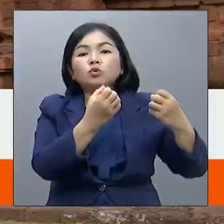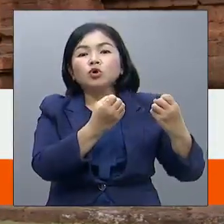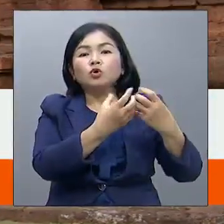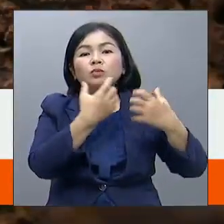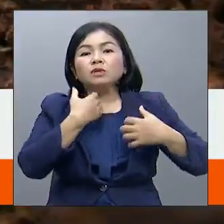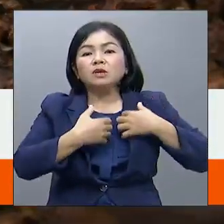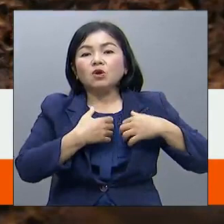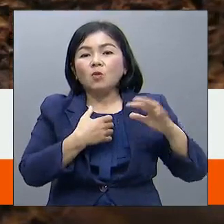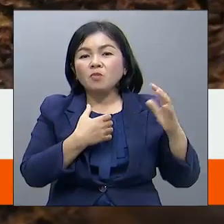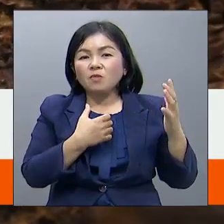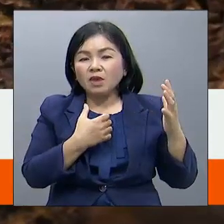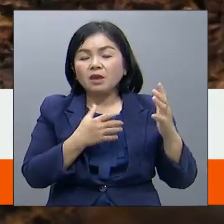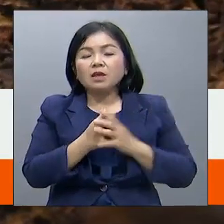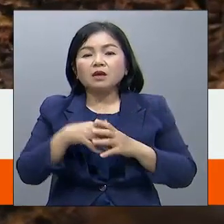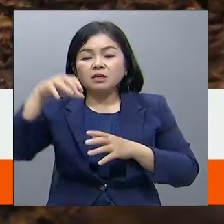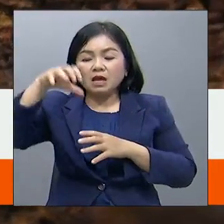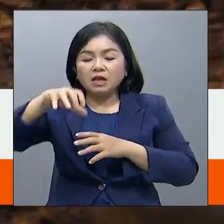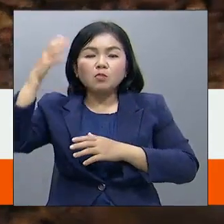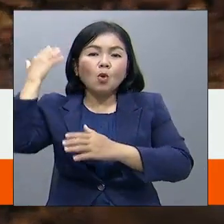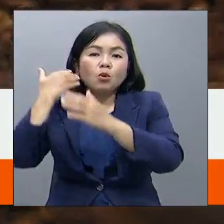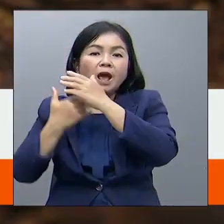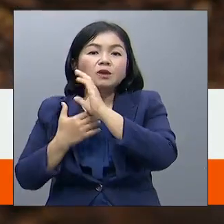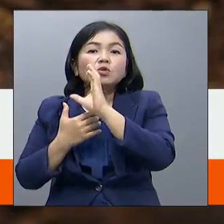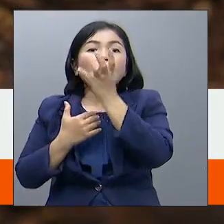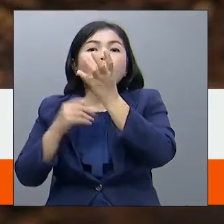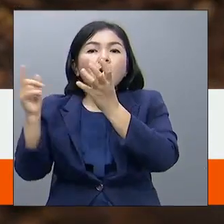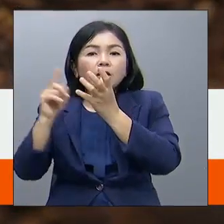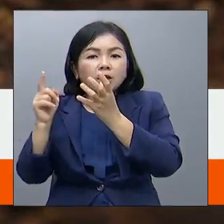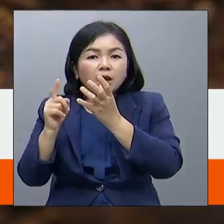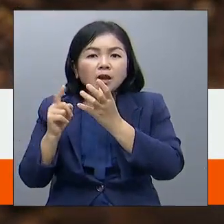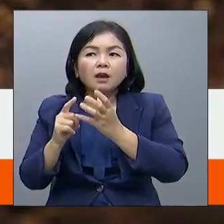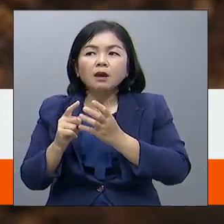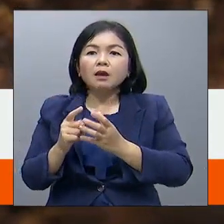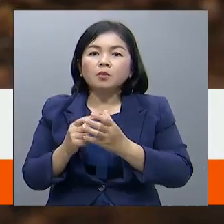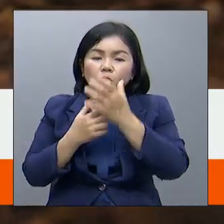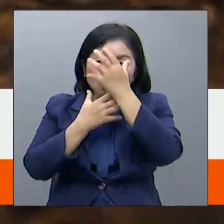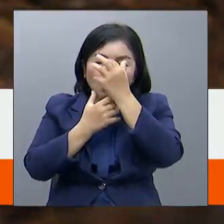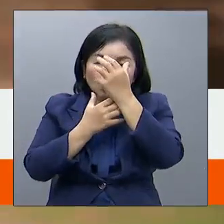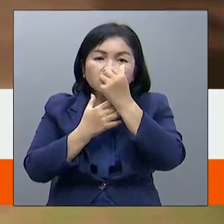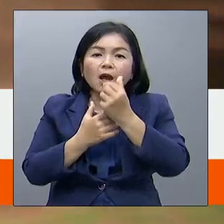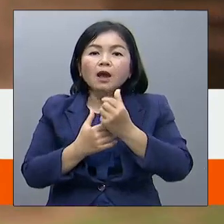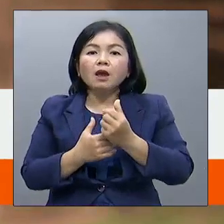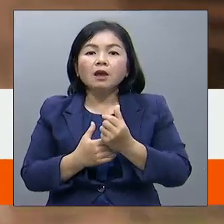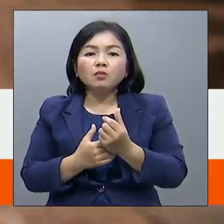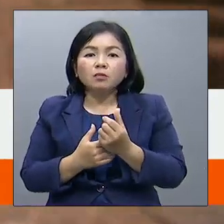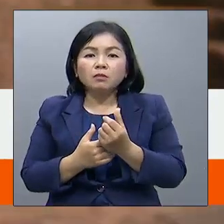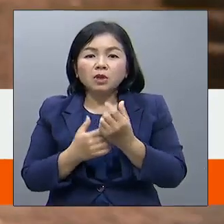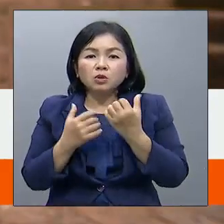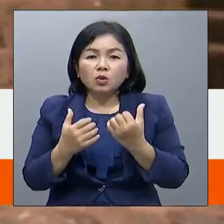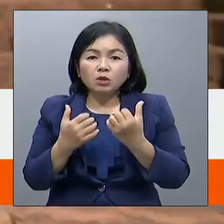และการเป็นมรดกโลกเนี่ยมันเป็นสิ่งที่นำมาซึ่งความน่ายินดีเพราะฉะนั้นมันไม่ก่อให้เกิด